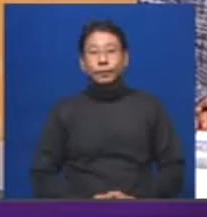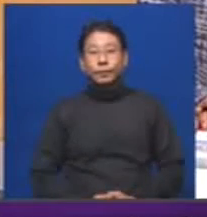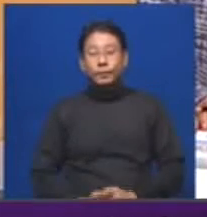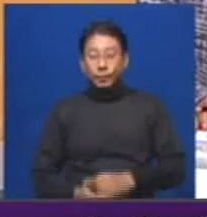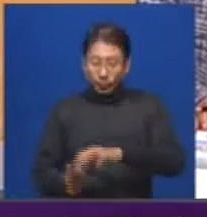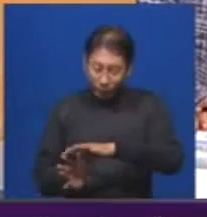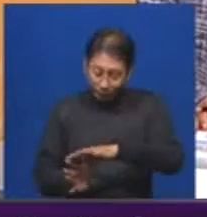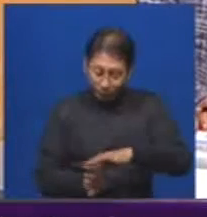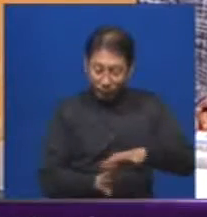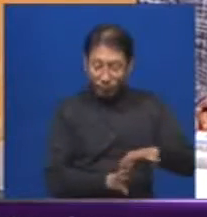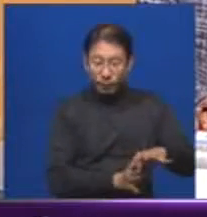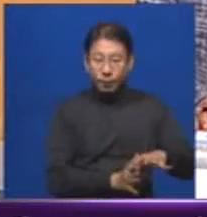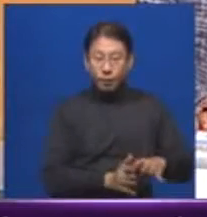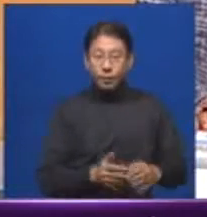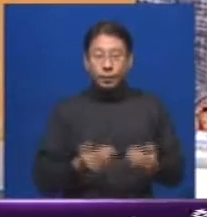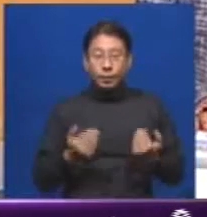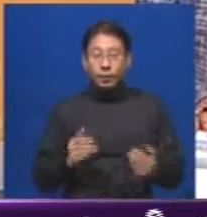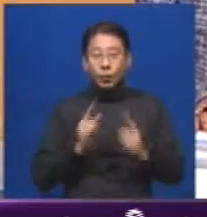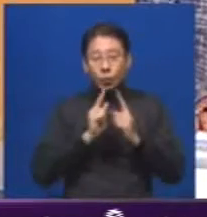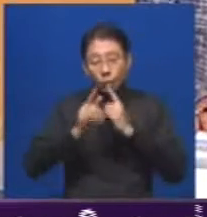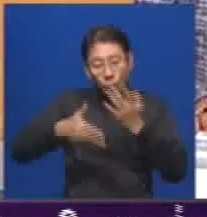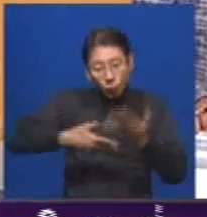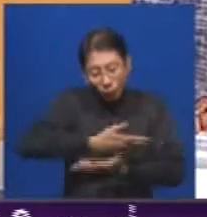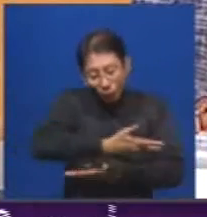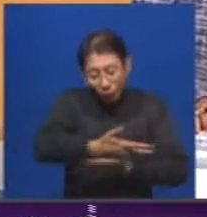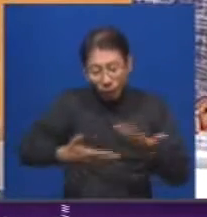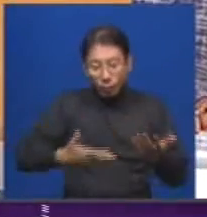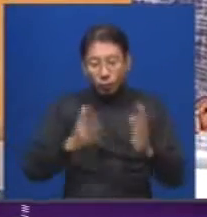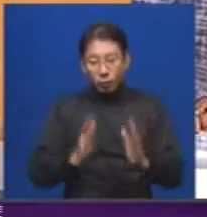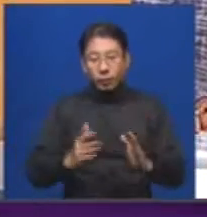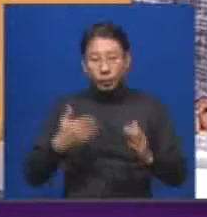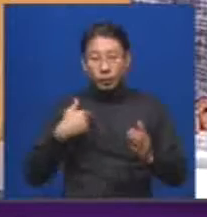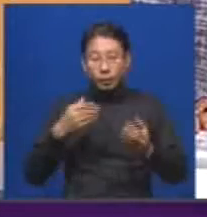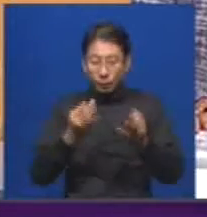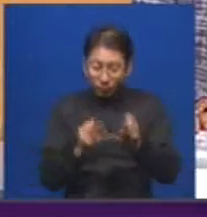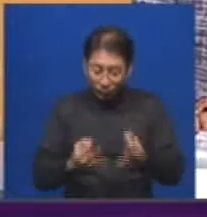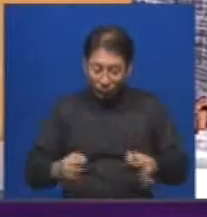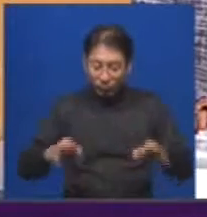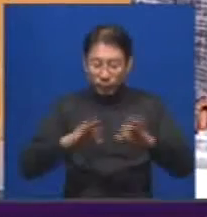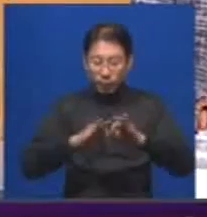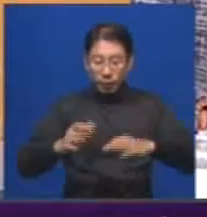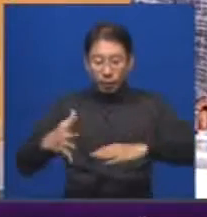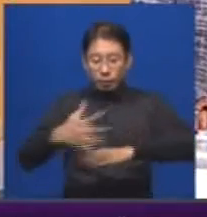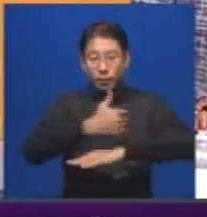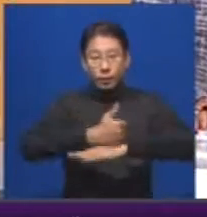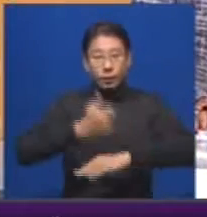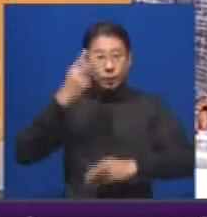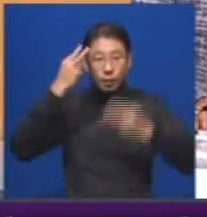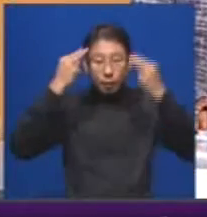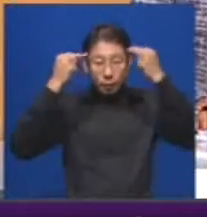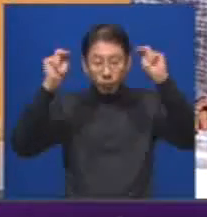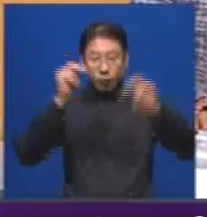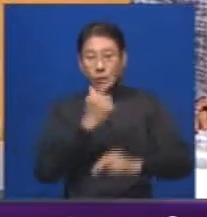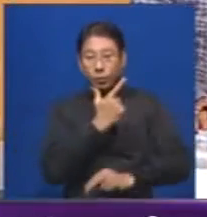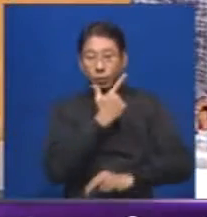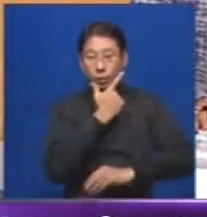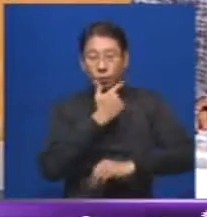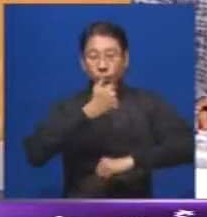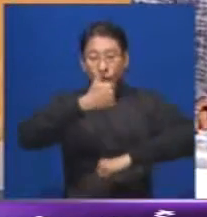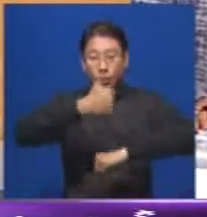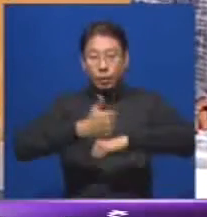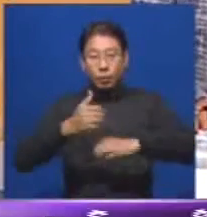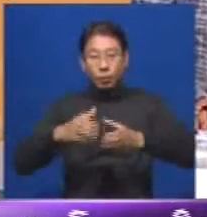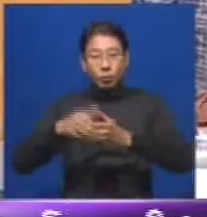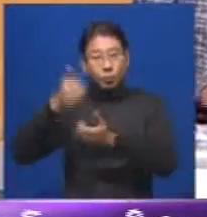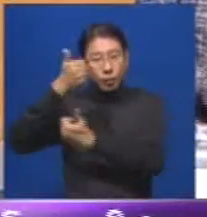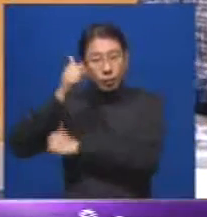ค่ะซึ่งหลังจากเดินสายนะคะหารือกับผู้ที่มีบทบาททางด้านการเมืองนะคะทางด้านนายอภิสิทธิ์เวชชาชีวะหัวหน้าพรรคประชาธิปัตย์เ